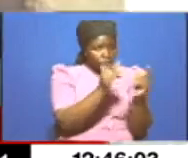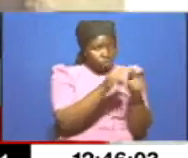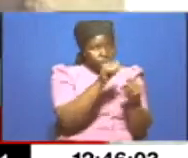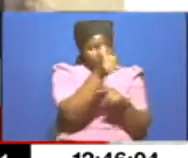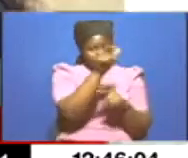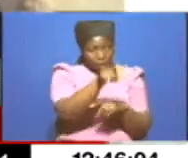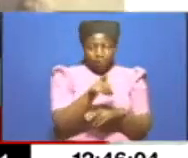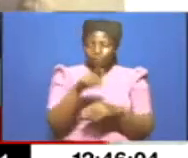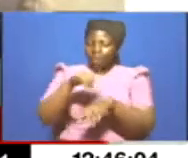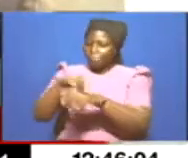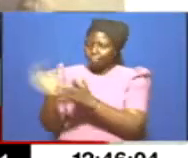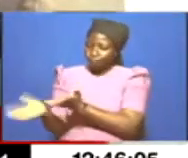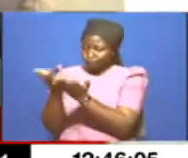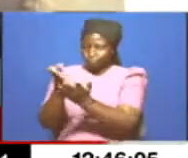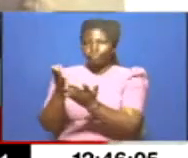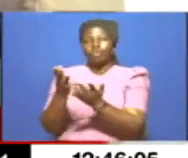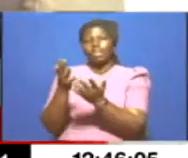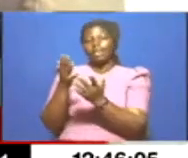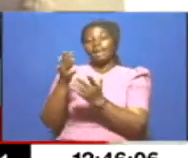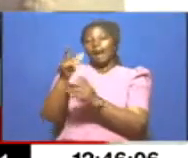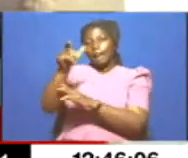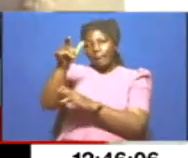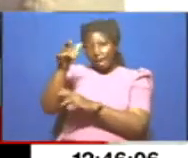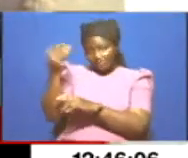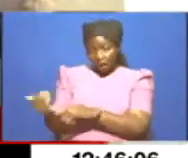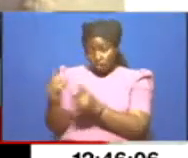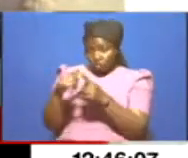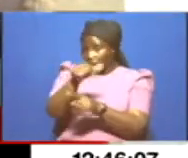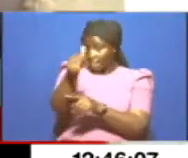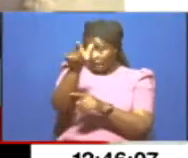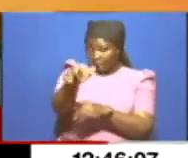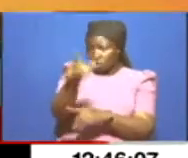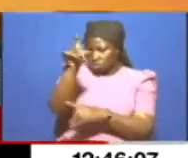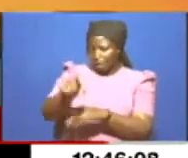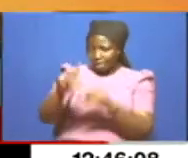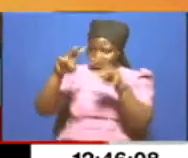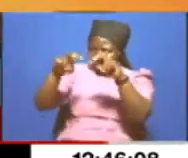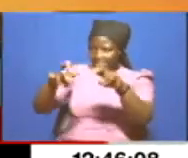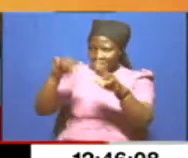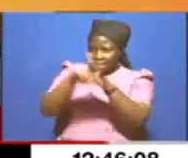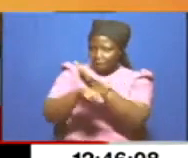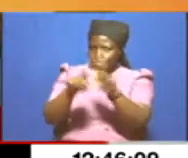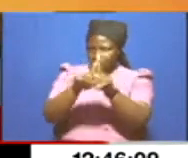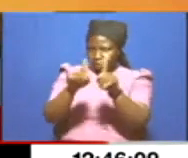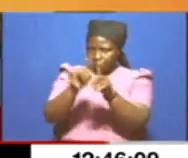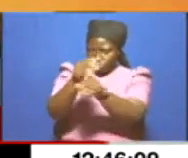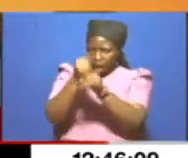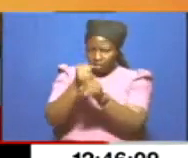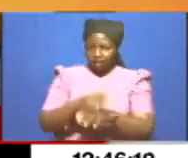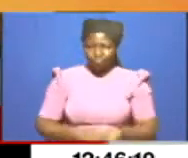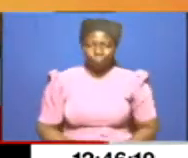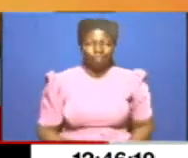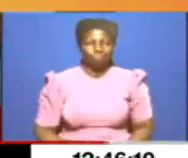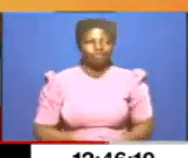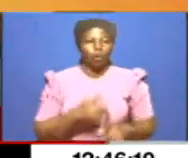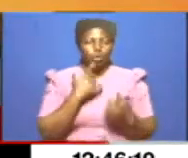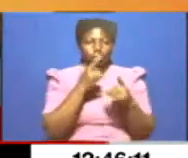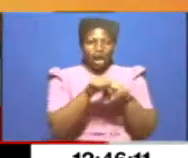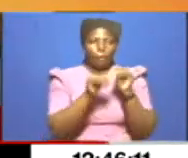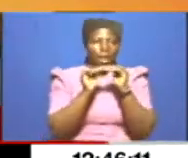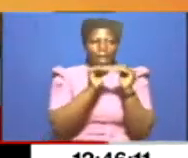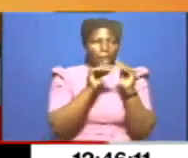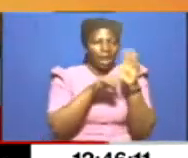umemchunguza kabisa na ukamwamini. Na tuzungumze kuhusiana na demokrasia katika ulezi. Maana katika siasa